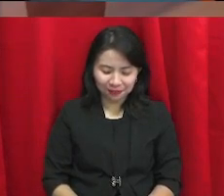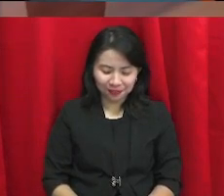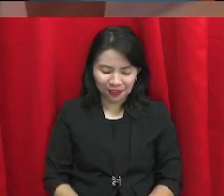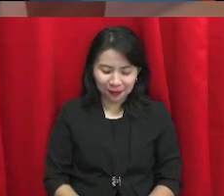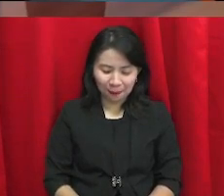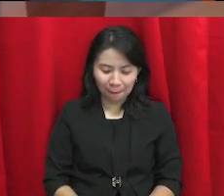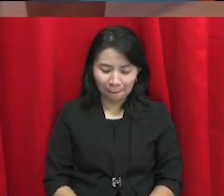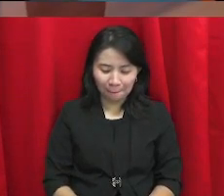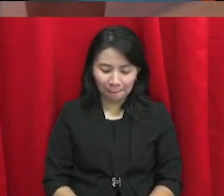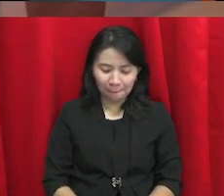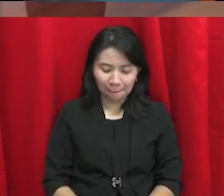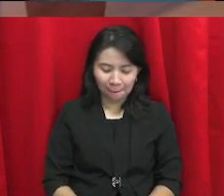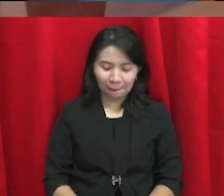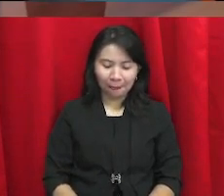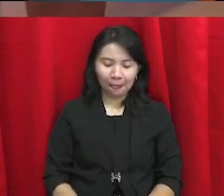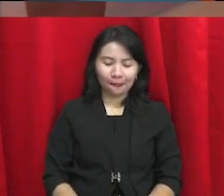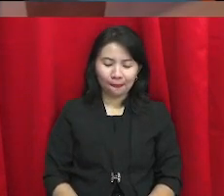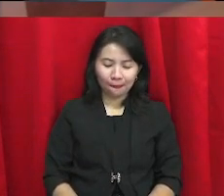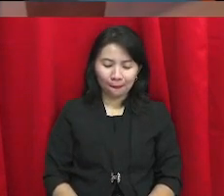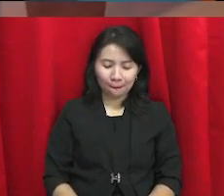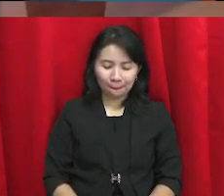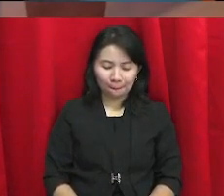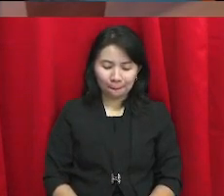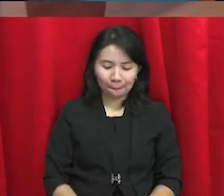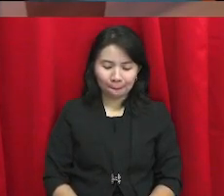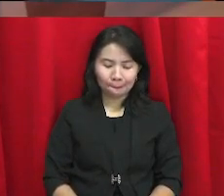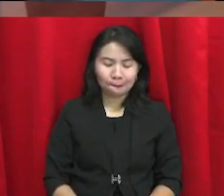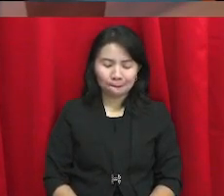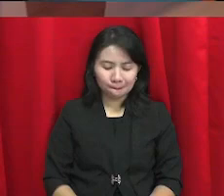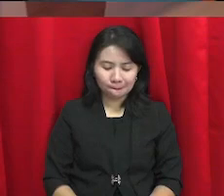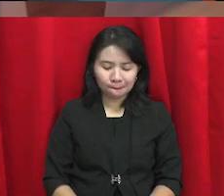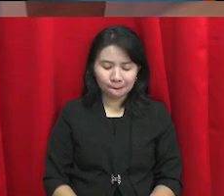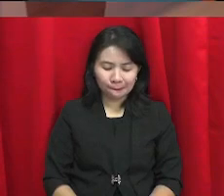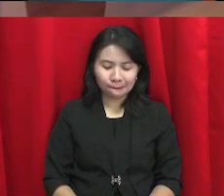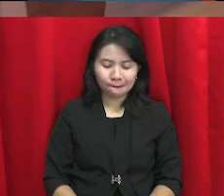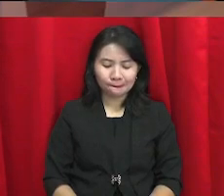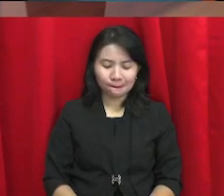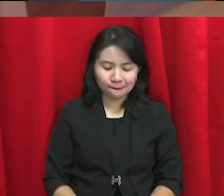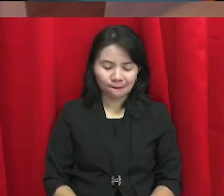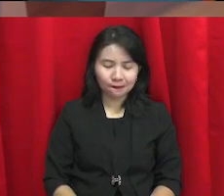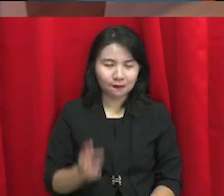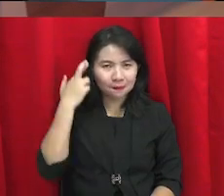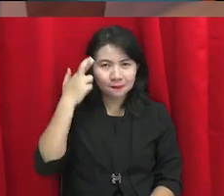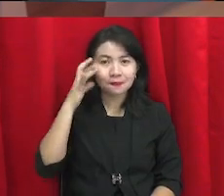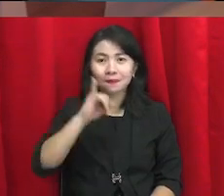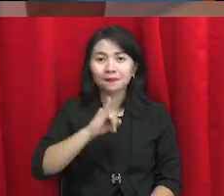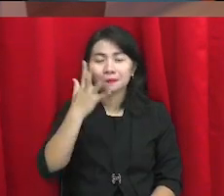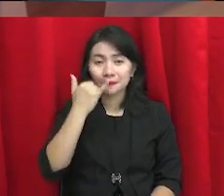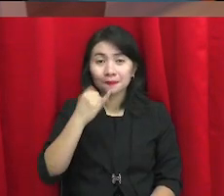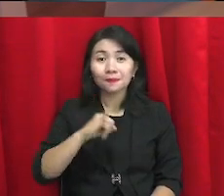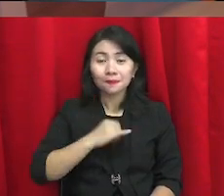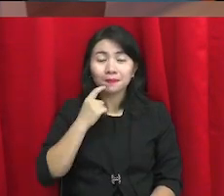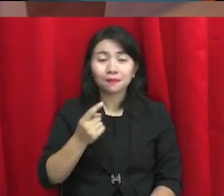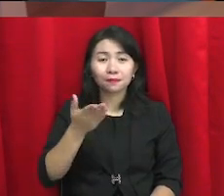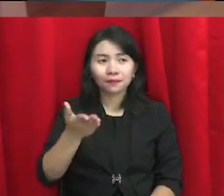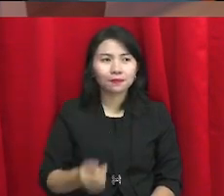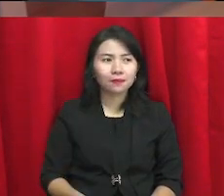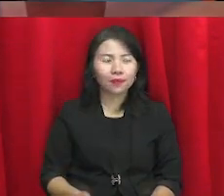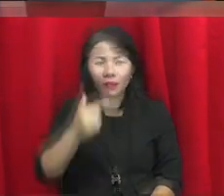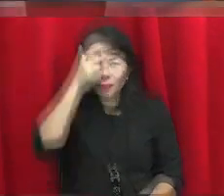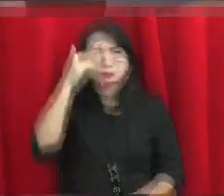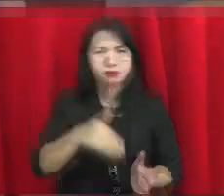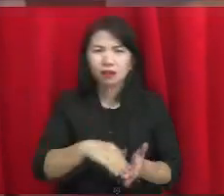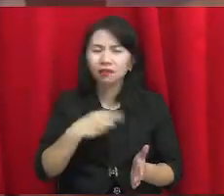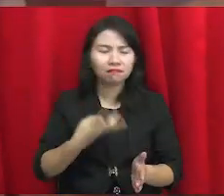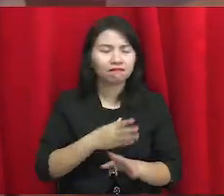Baka tumalon. Oh di ba hindi kaya ko sinasabi yan because hindi kasi natin nakikita kung